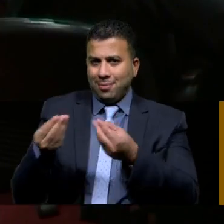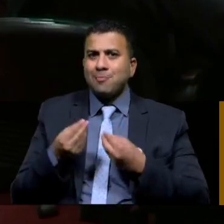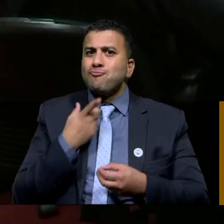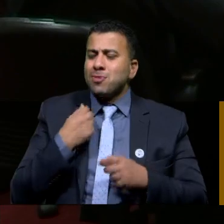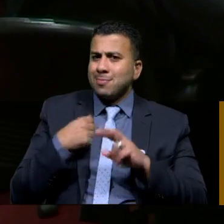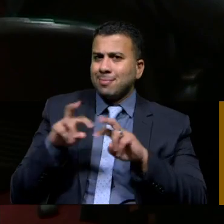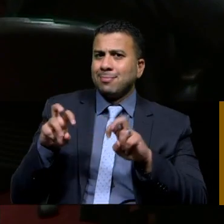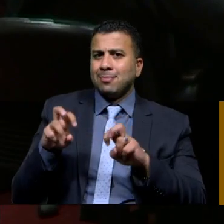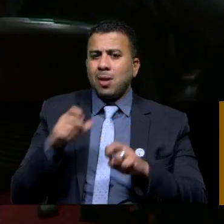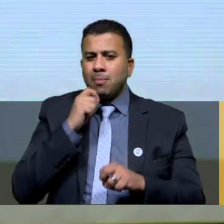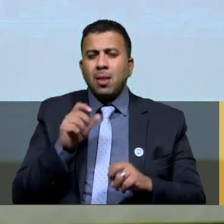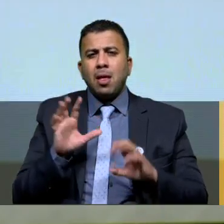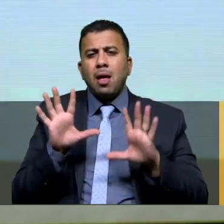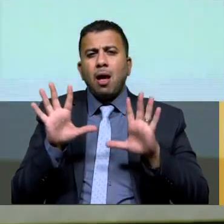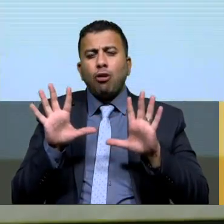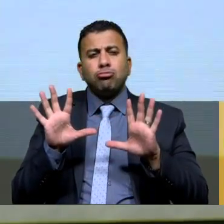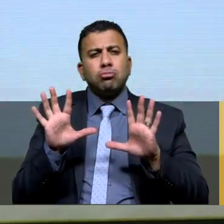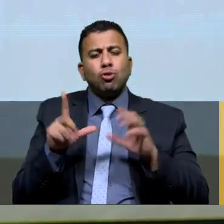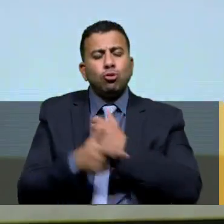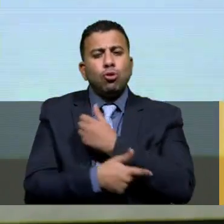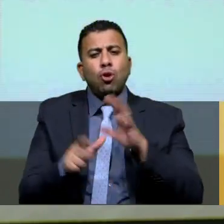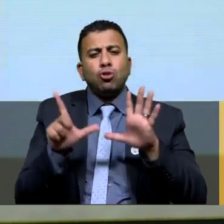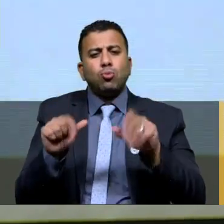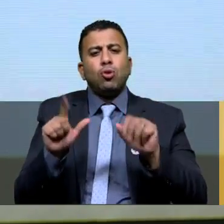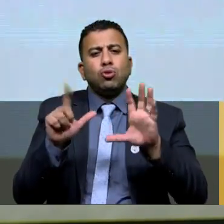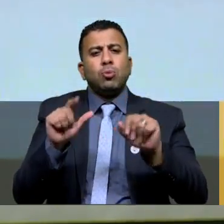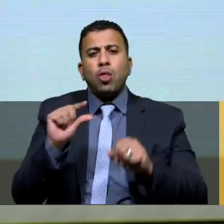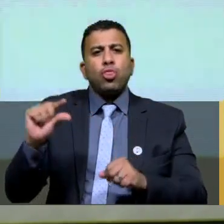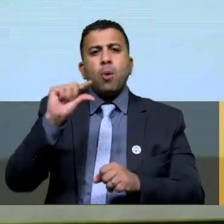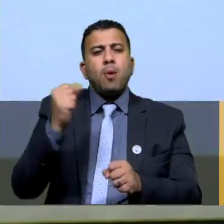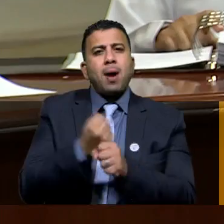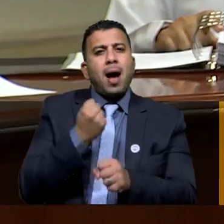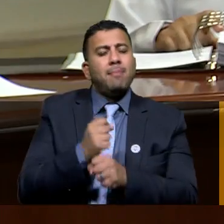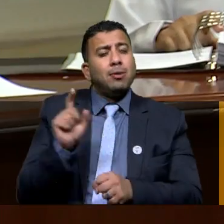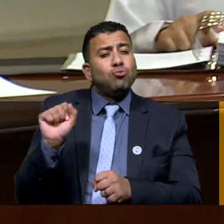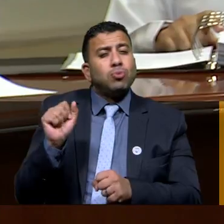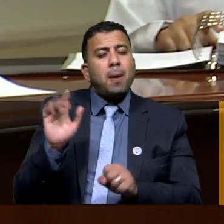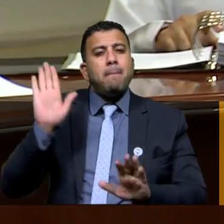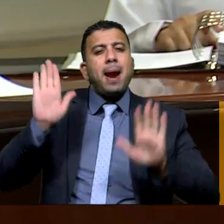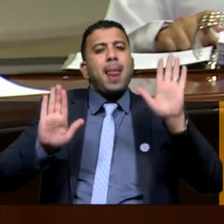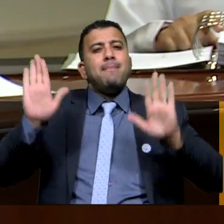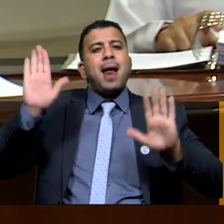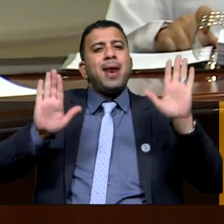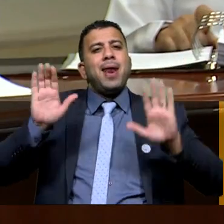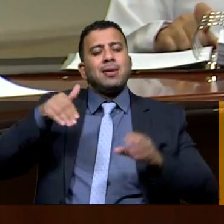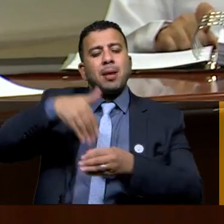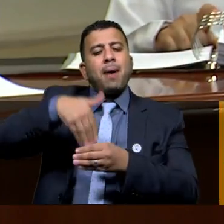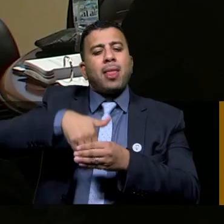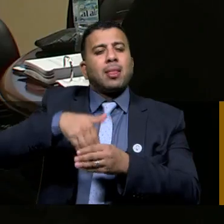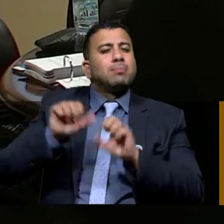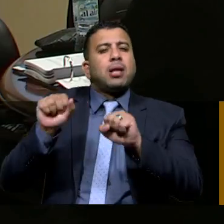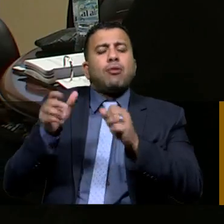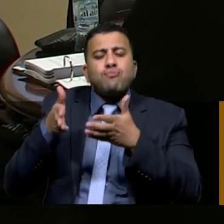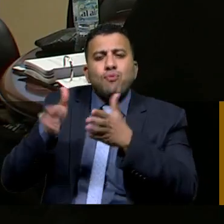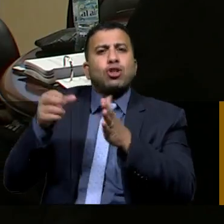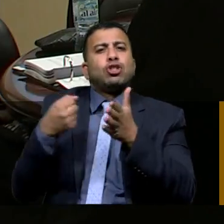مدى 10 أسابيع يقدم برنامج الدبلوم المهني في العمل البرلماني العديد من المناهج التي تحمل